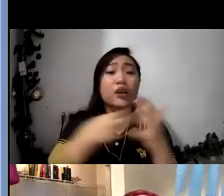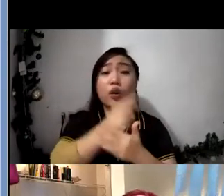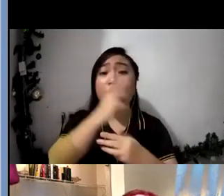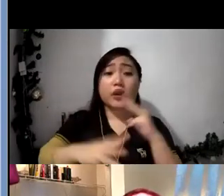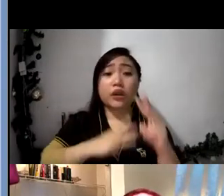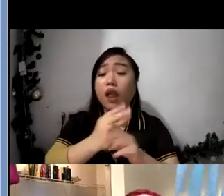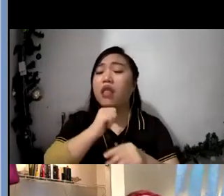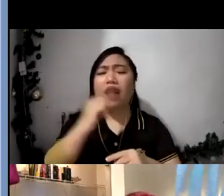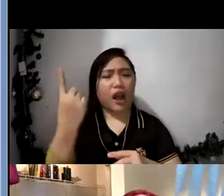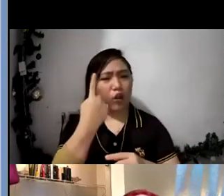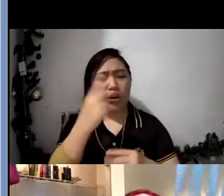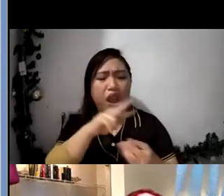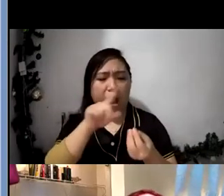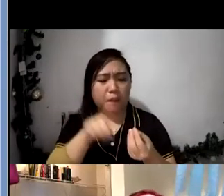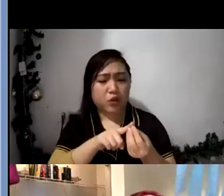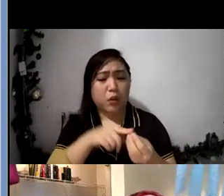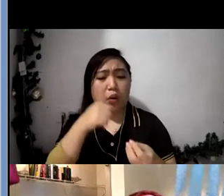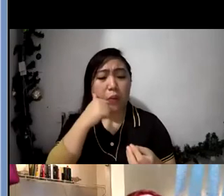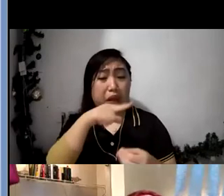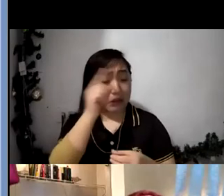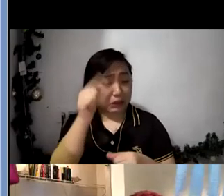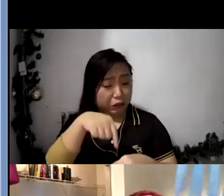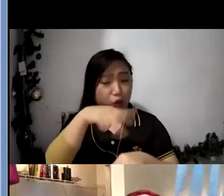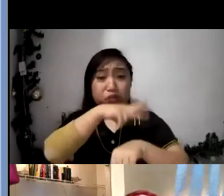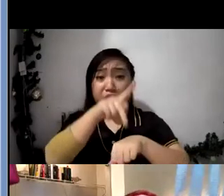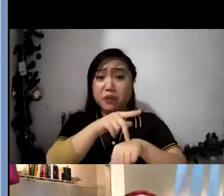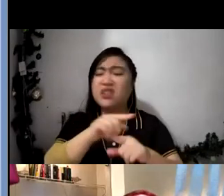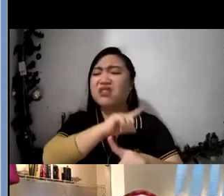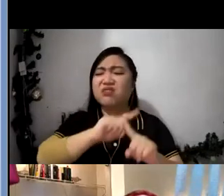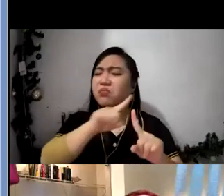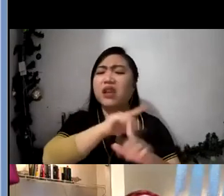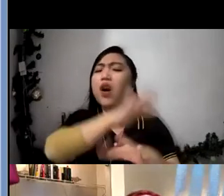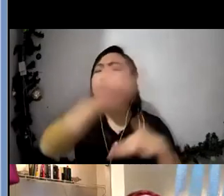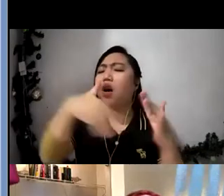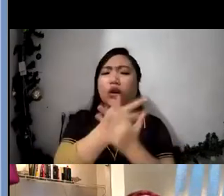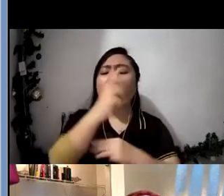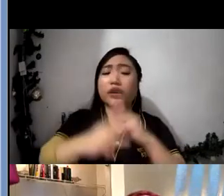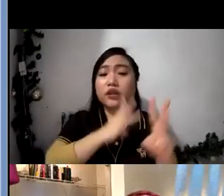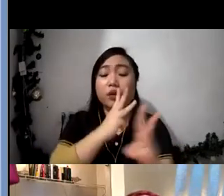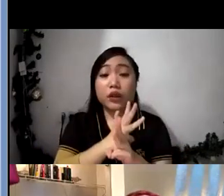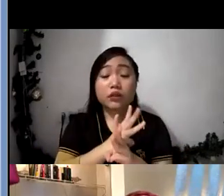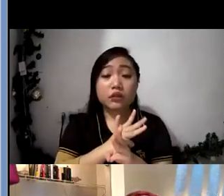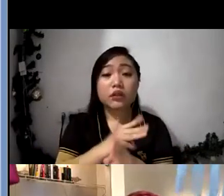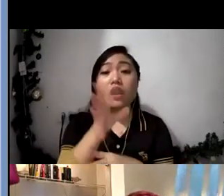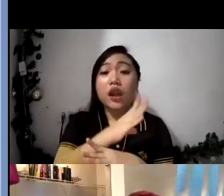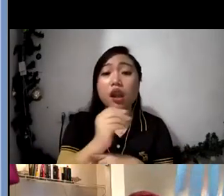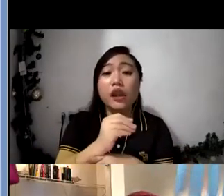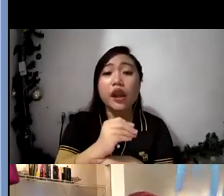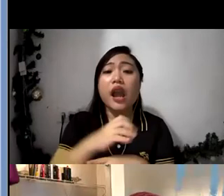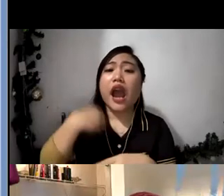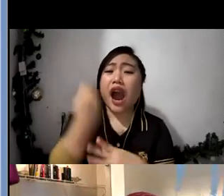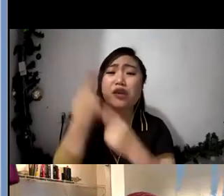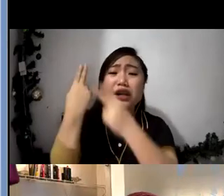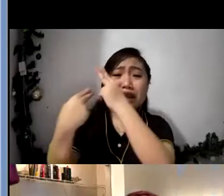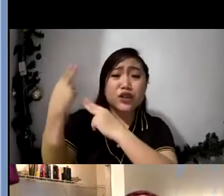Philippine concern, it's a global concern. All over the world, no, yung ating kasaysayan sa Ingles